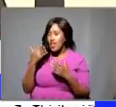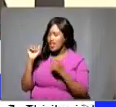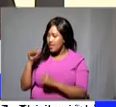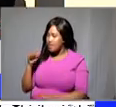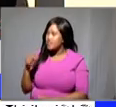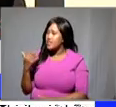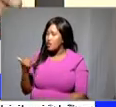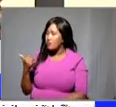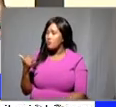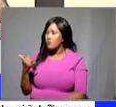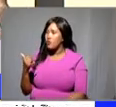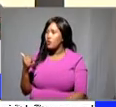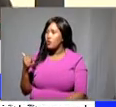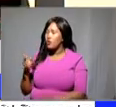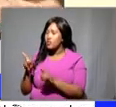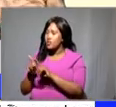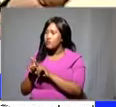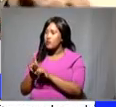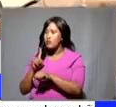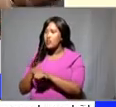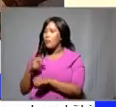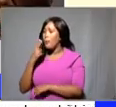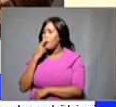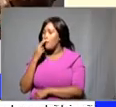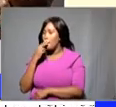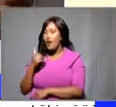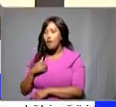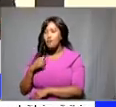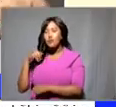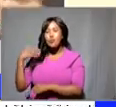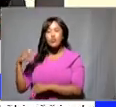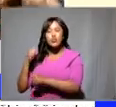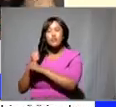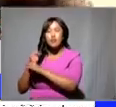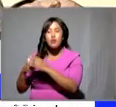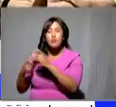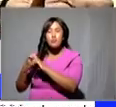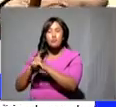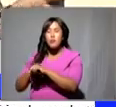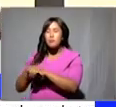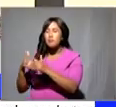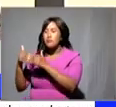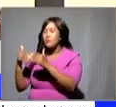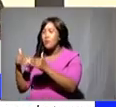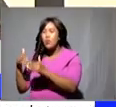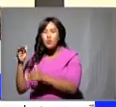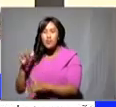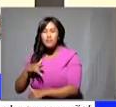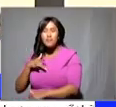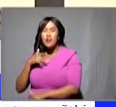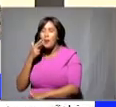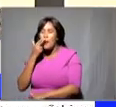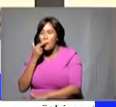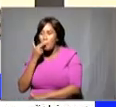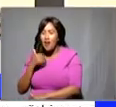hindi no ona tugucoka uria riria mundu ena homa ri wikaga atia ta wijire kuma tene wagi akahoma wikaga atia unyua maita